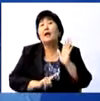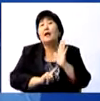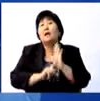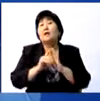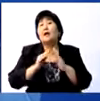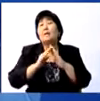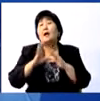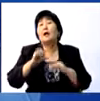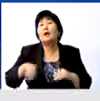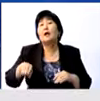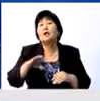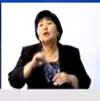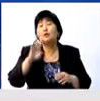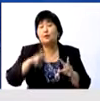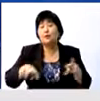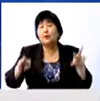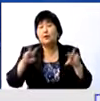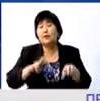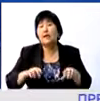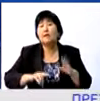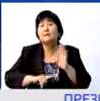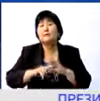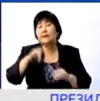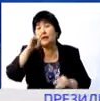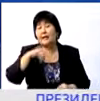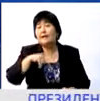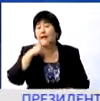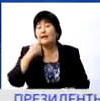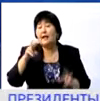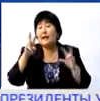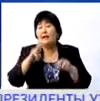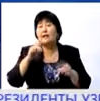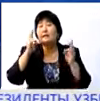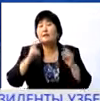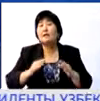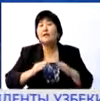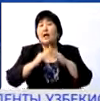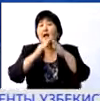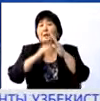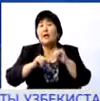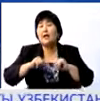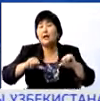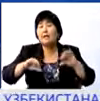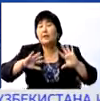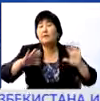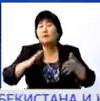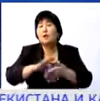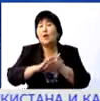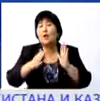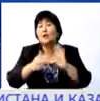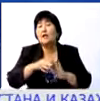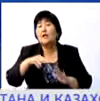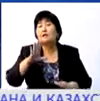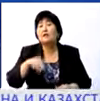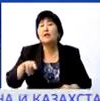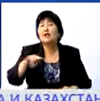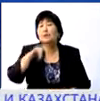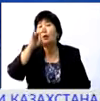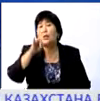союз совместно будут расследовать казахстан и россия я расследование причин аварии по сообщению комитета по чрезвычайным ситуациям мвд республики